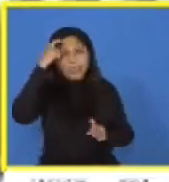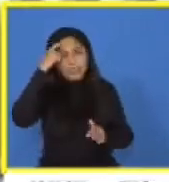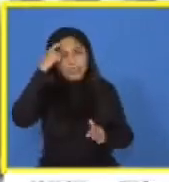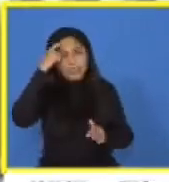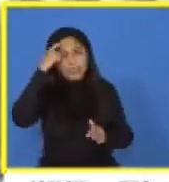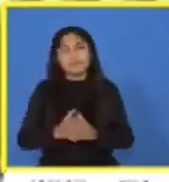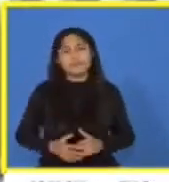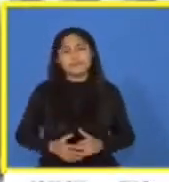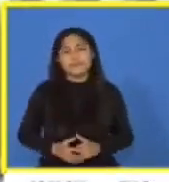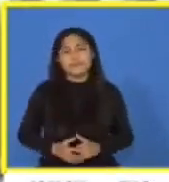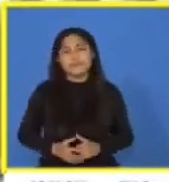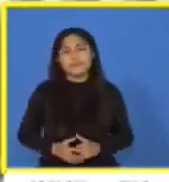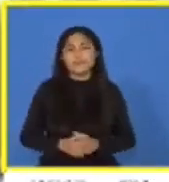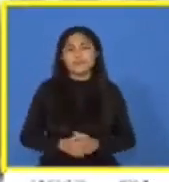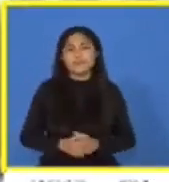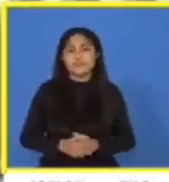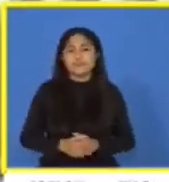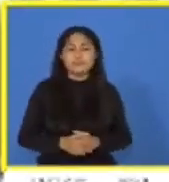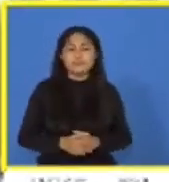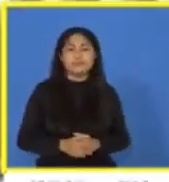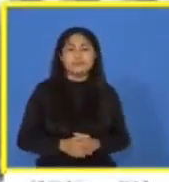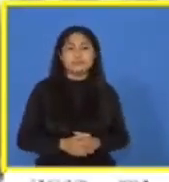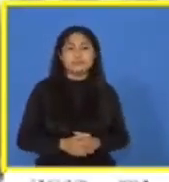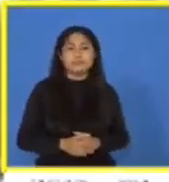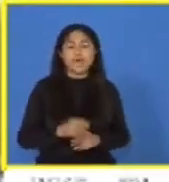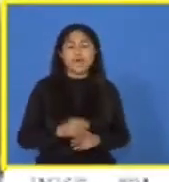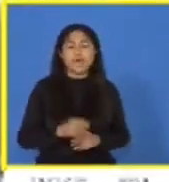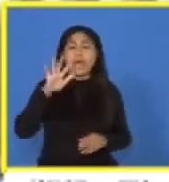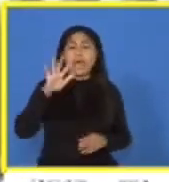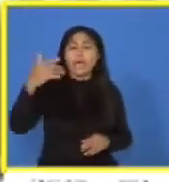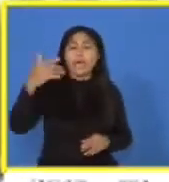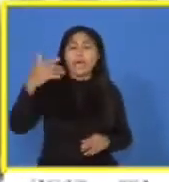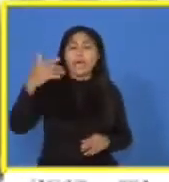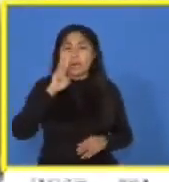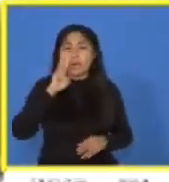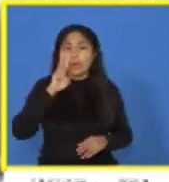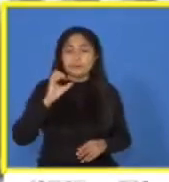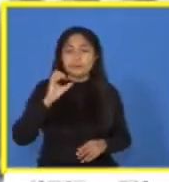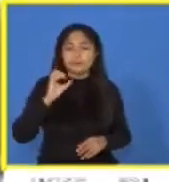Kemudian untuk tahun